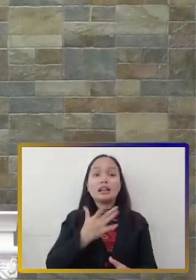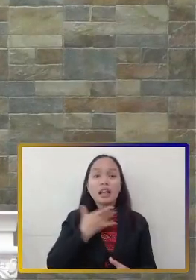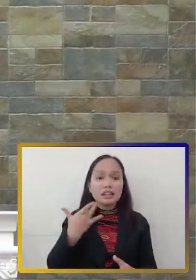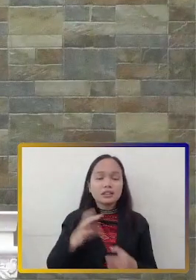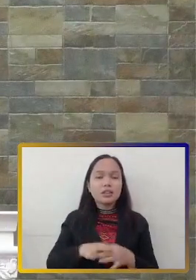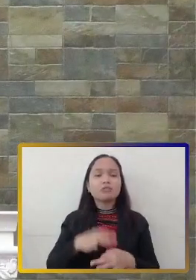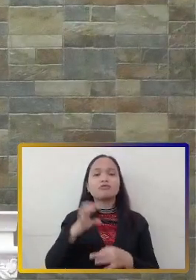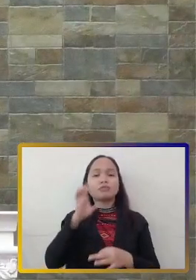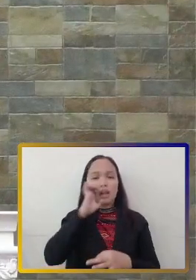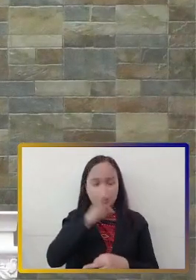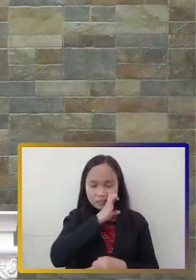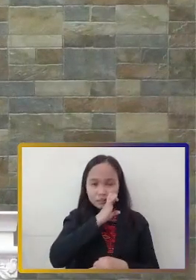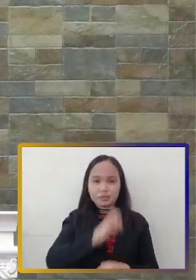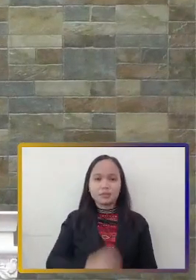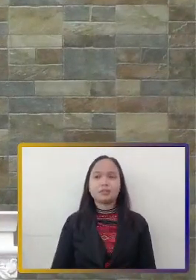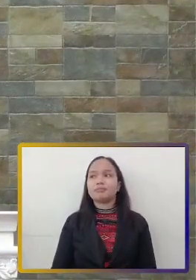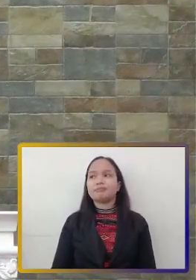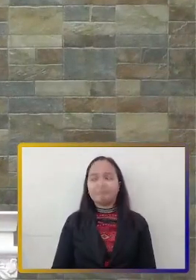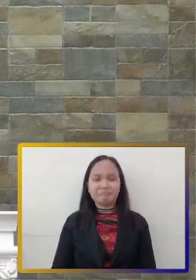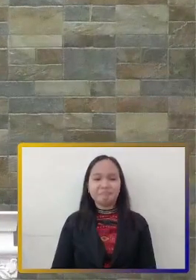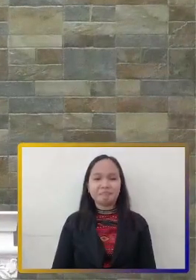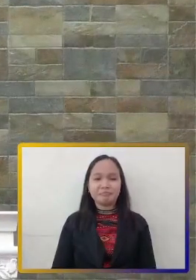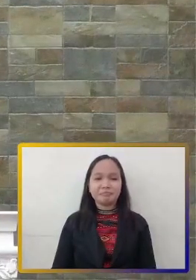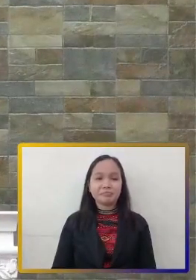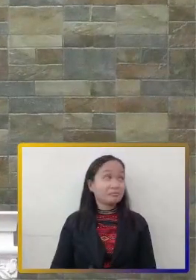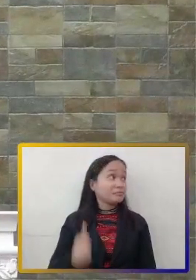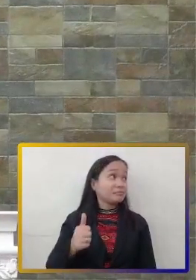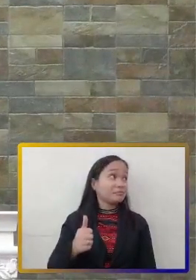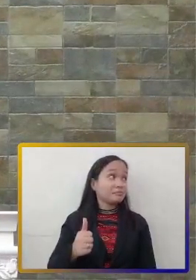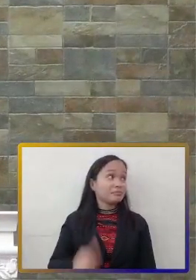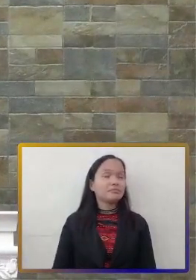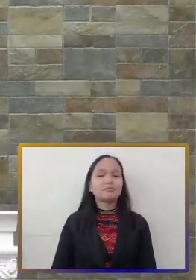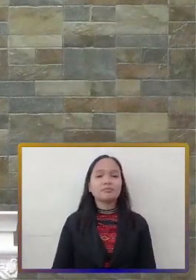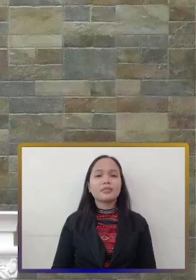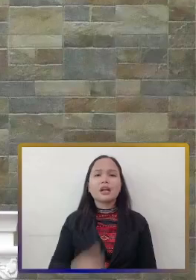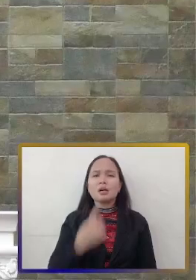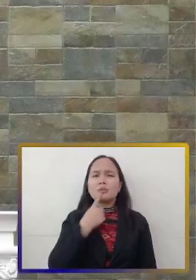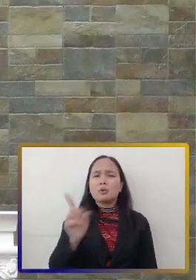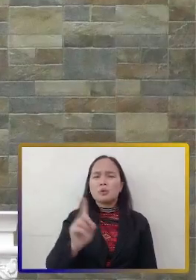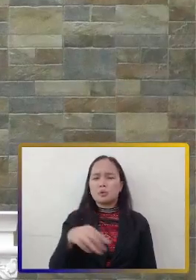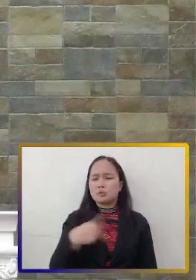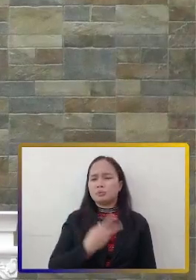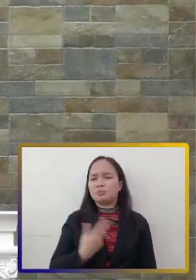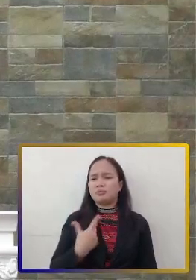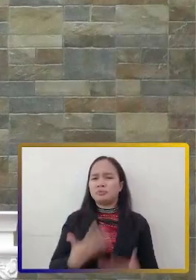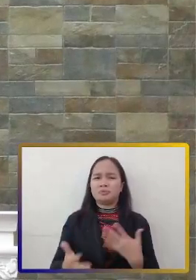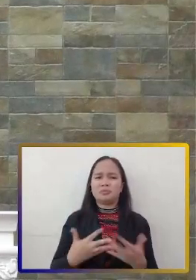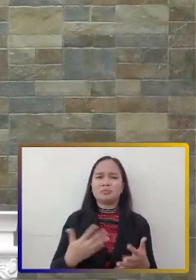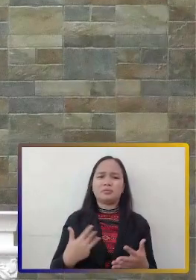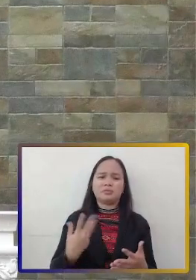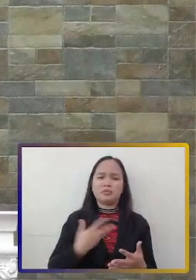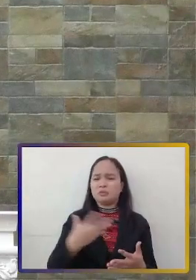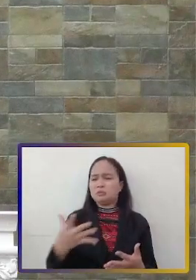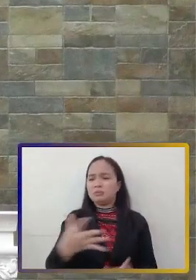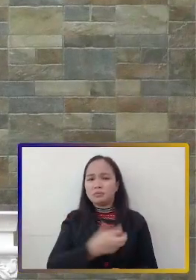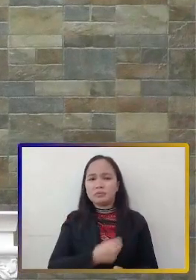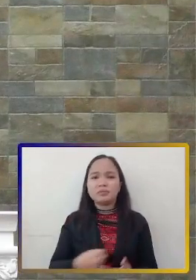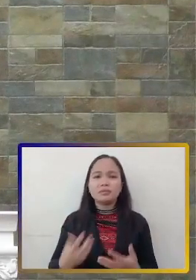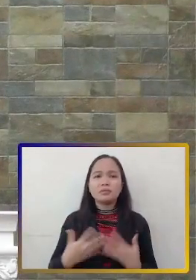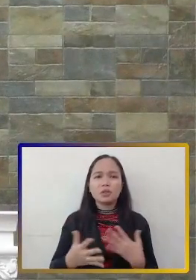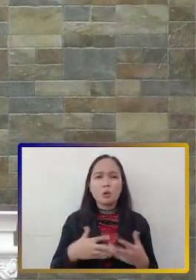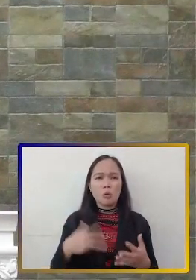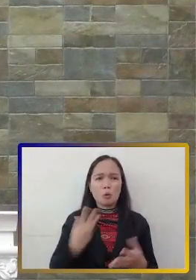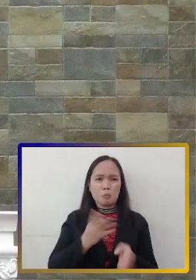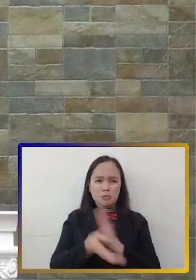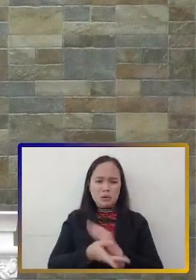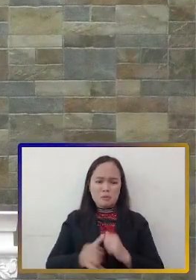the eyes. You see, anumang nakamal po natin, anumang nakuha natin, pinagmalaki